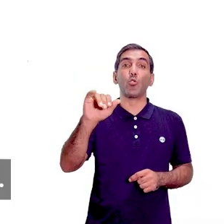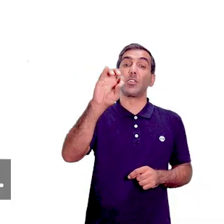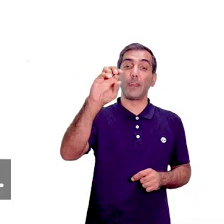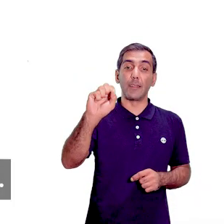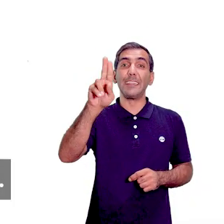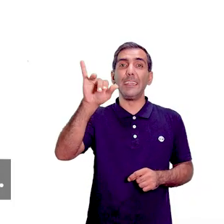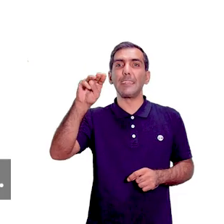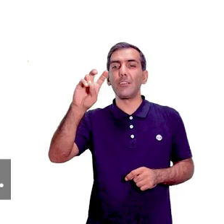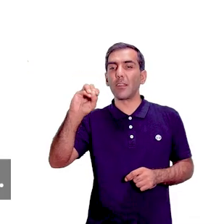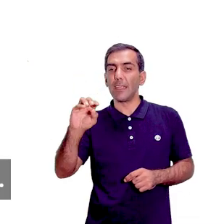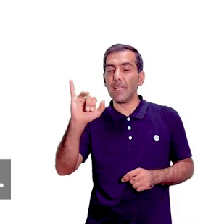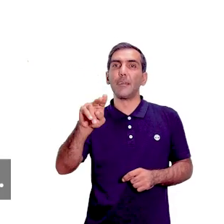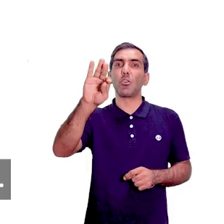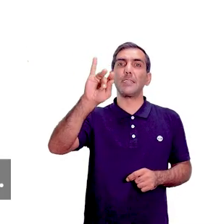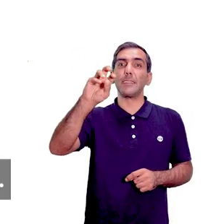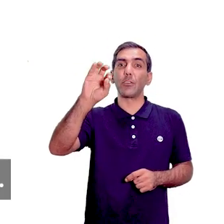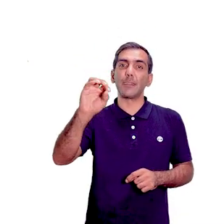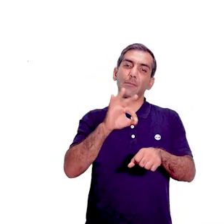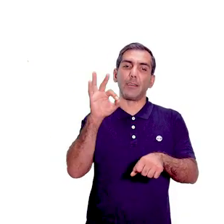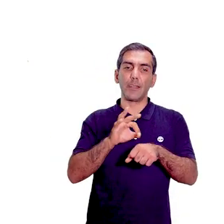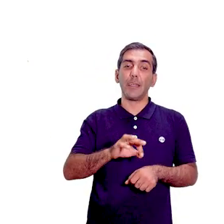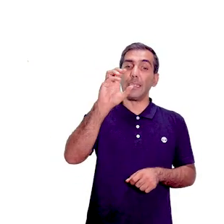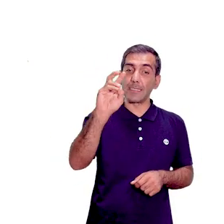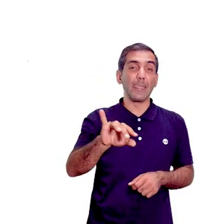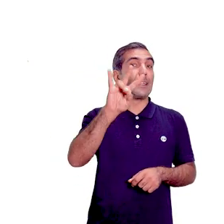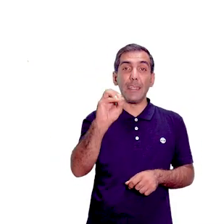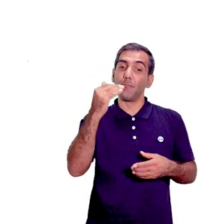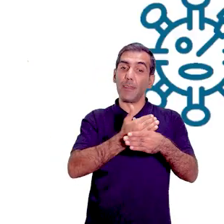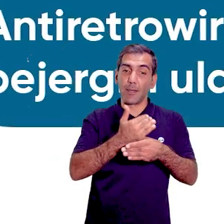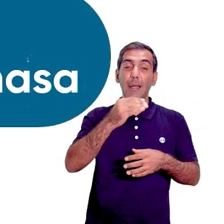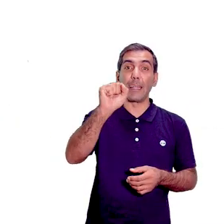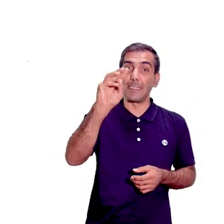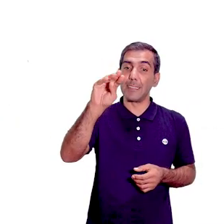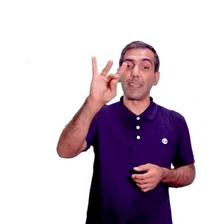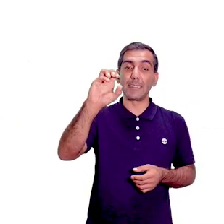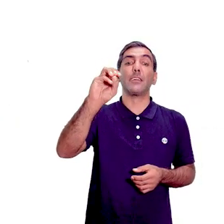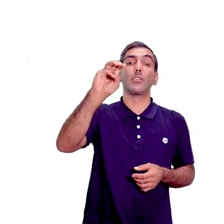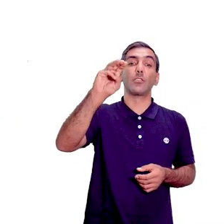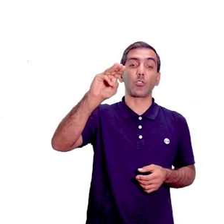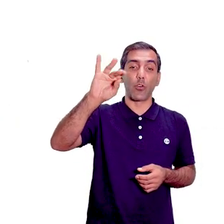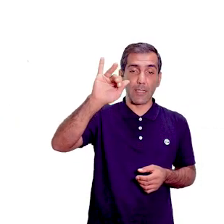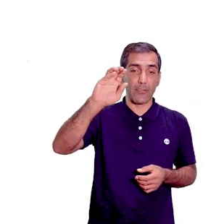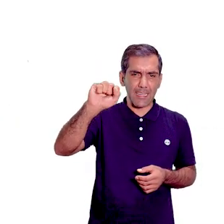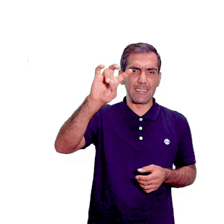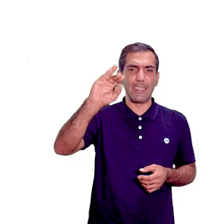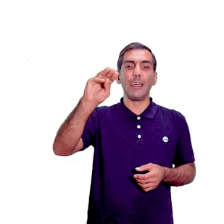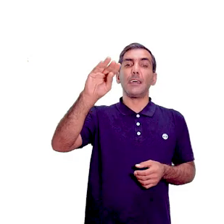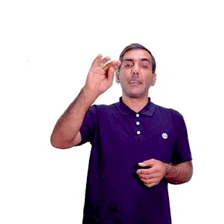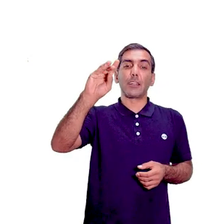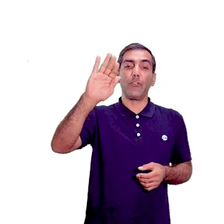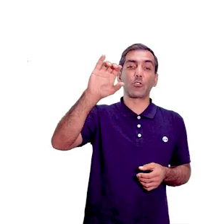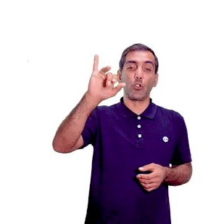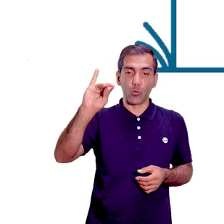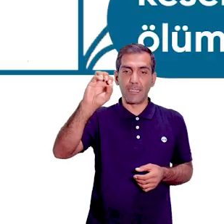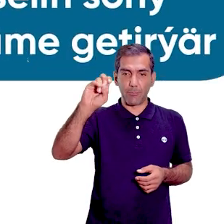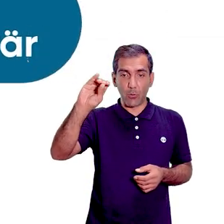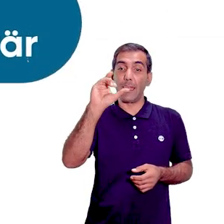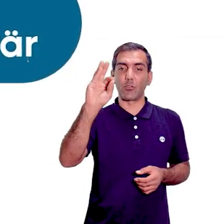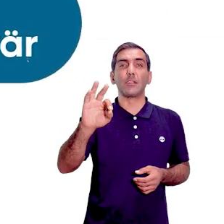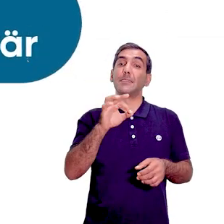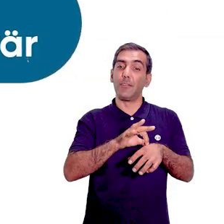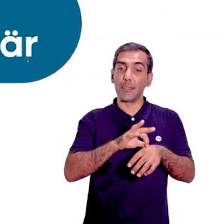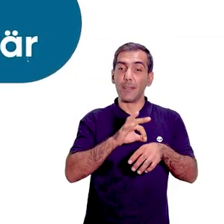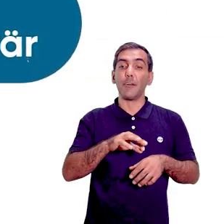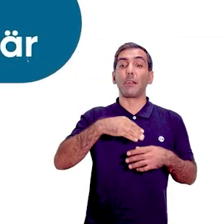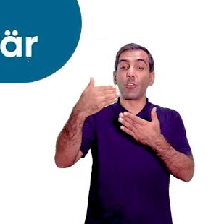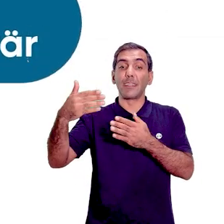ýokanjy adamda uzak dowam edýän ýa-da ömürlük dowam edýän kesel döretýär. Eger antiretrovirus bejergisi ulanylmasa, bu